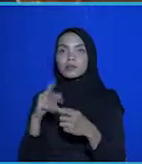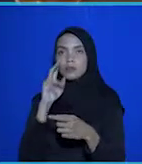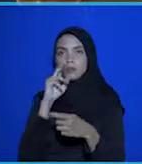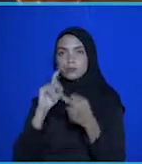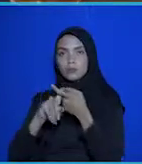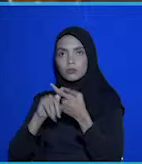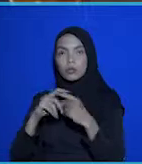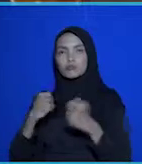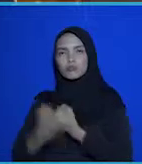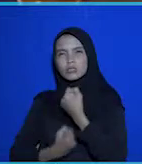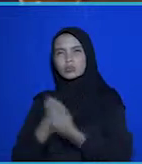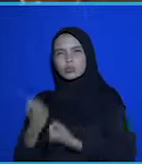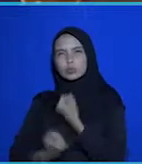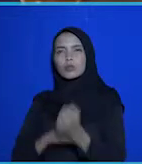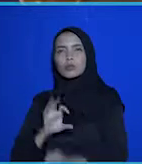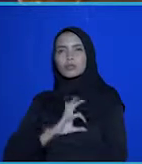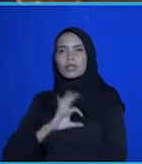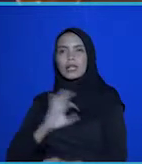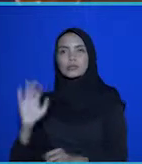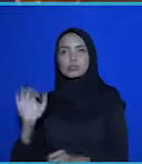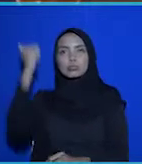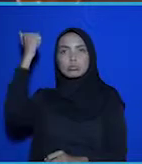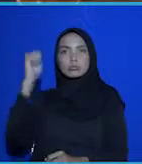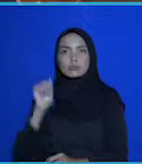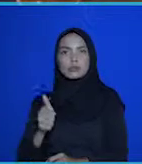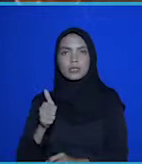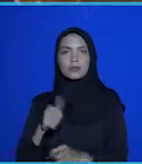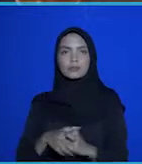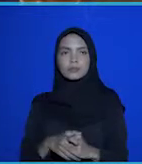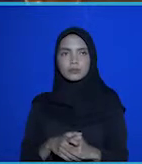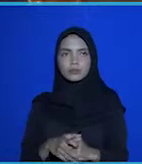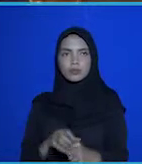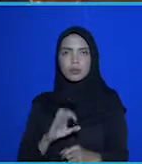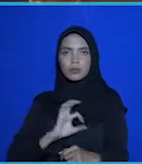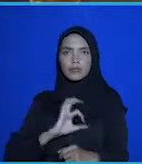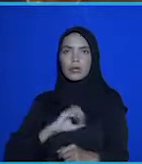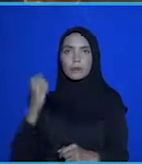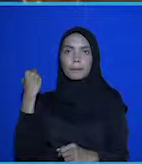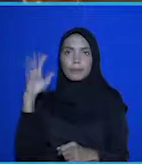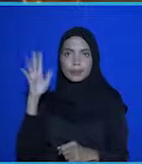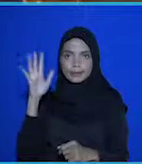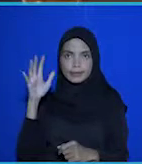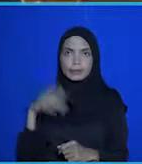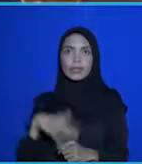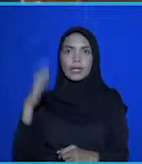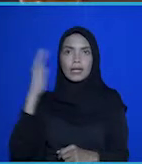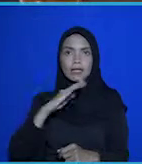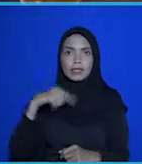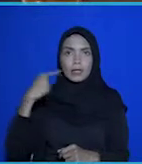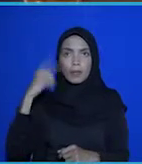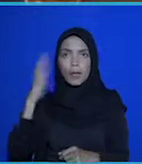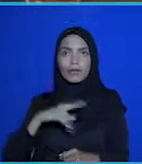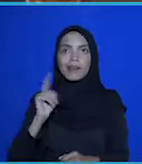yang lagi berjuang untuk meraih medali emas khususnya. Tiap